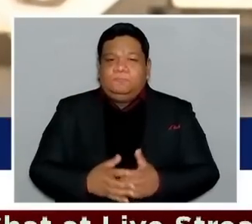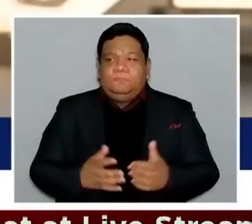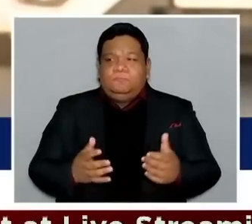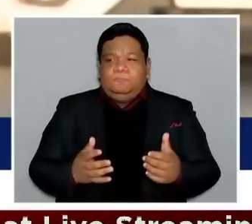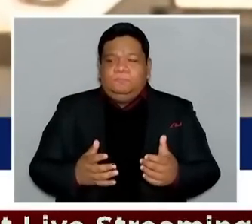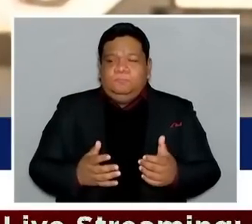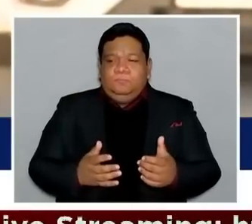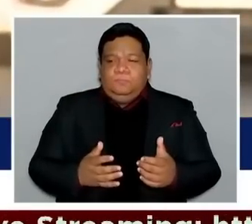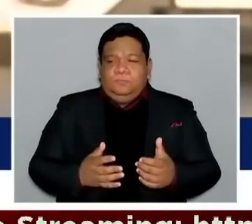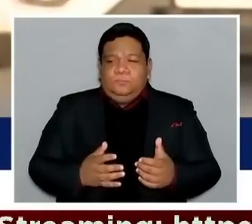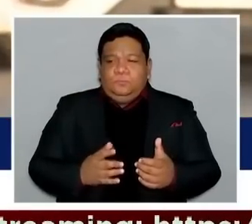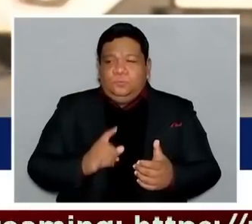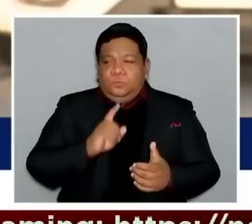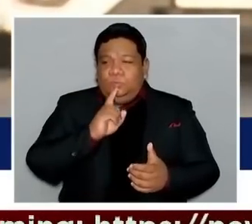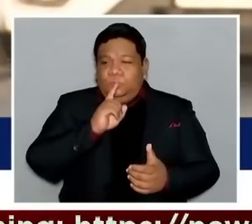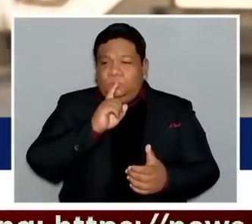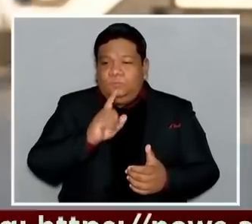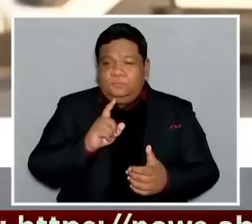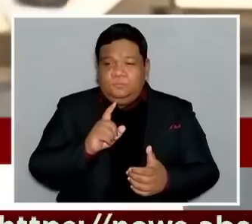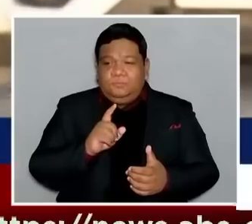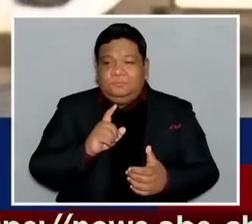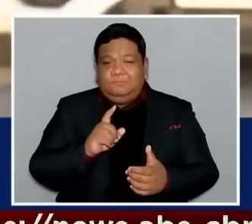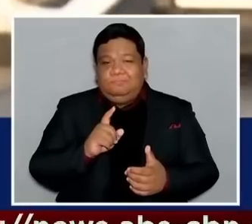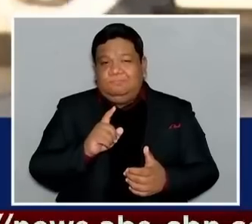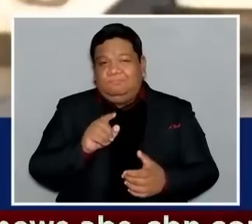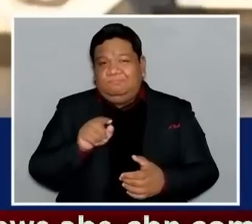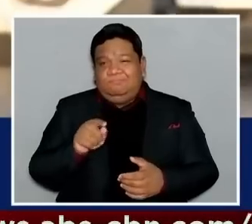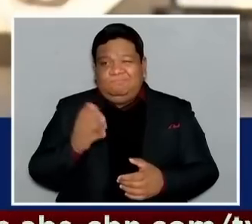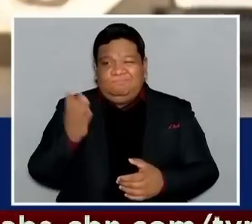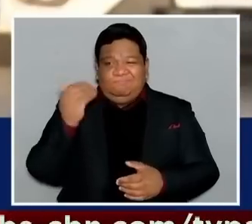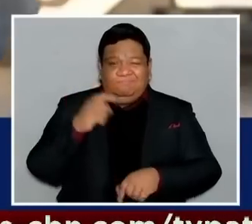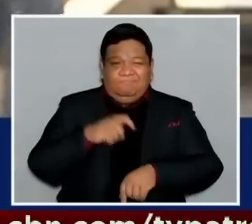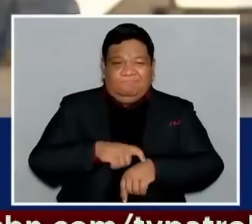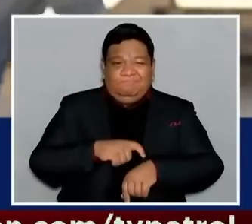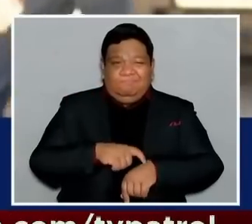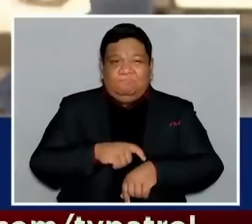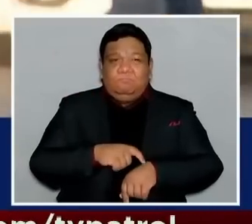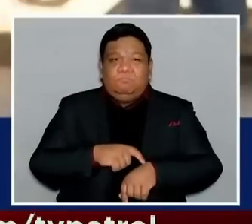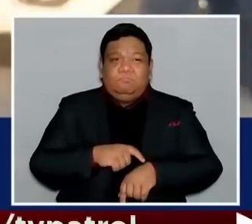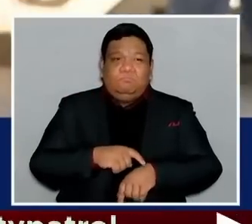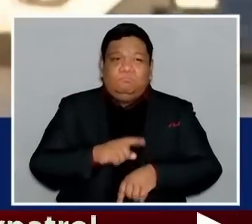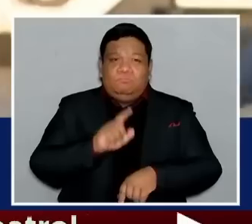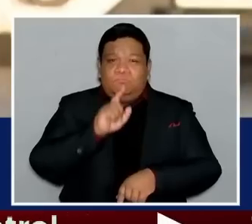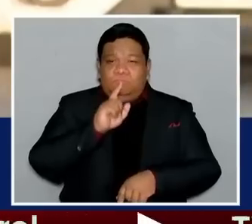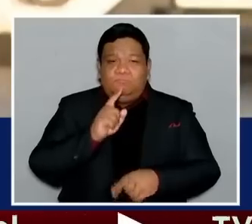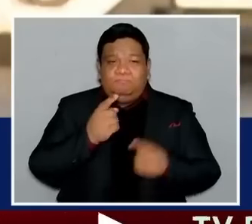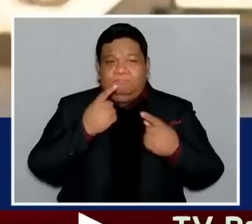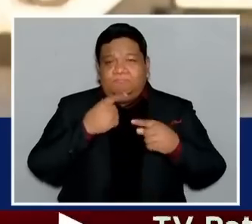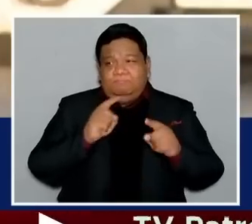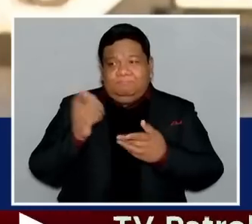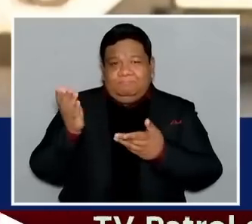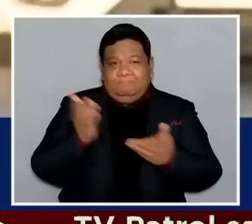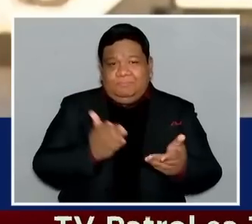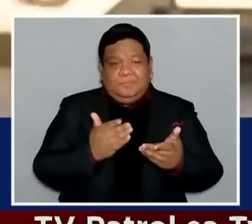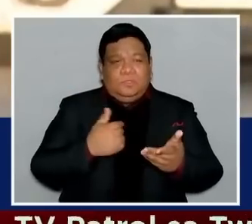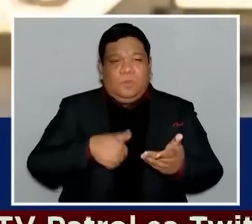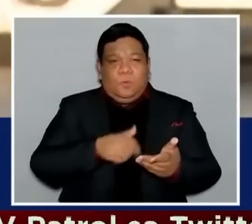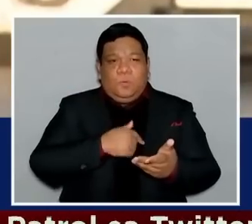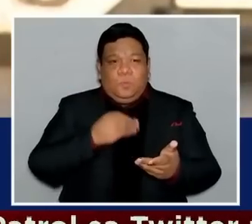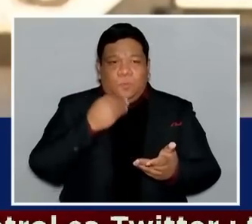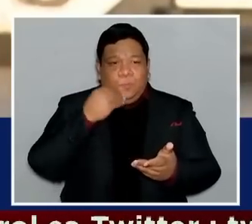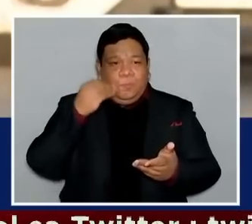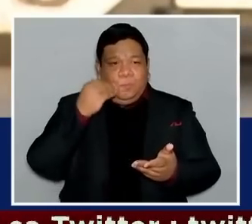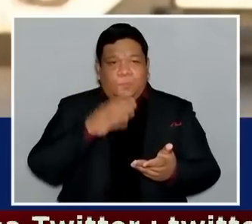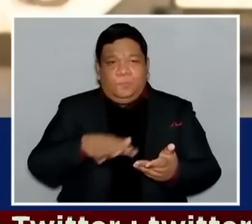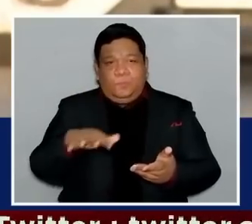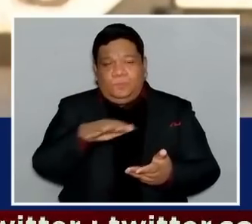toto at kahit siya na sa kabilang buhay makakarating na sa aming lugar sa Ilayan Dupay